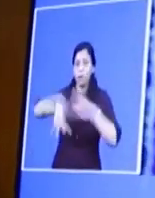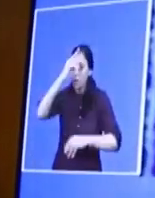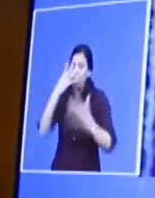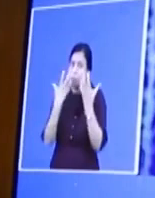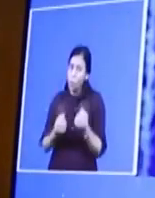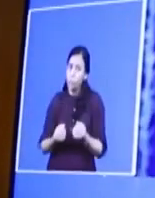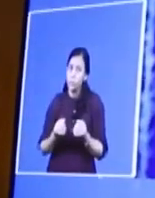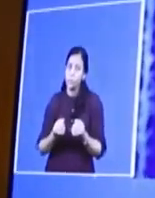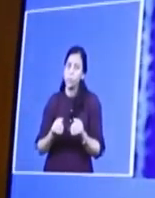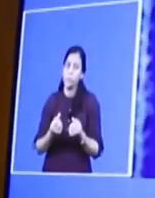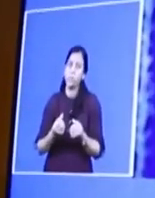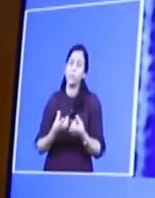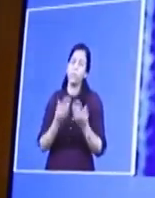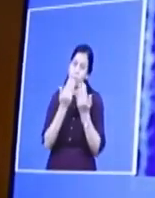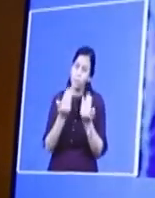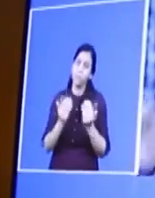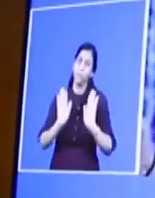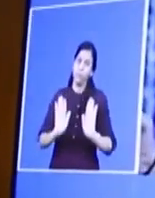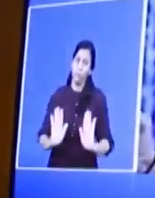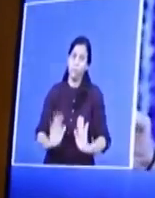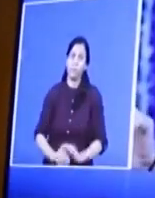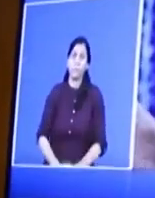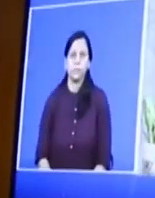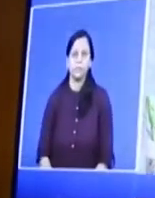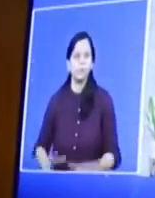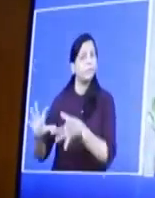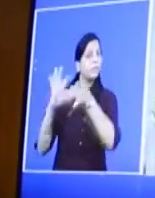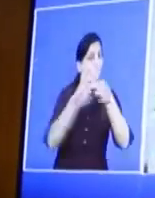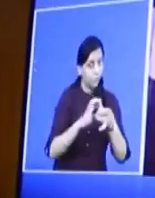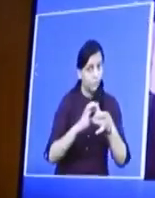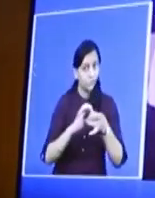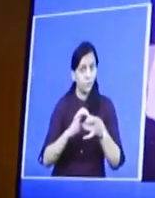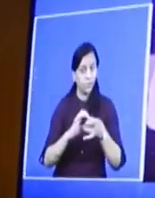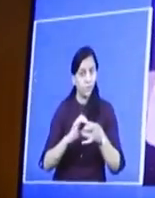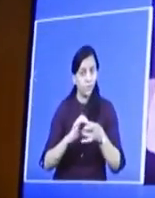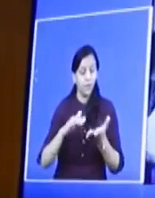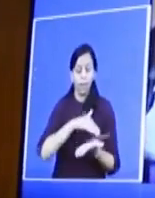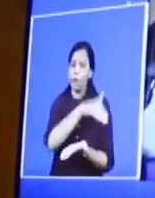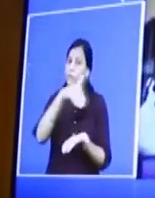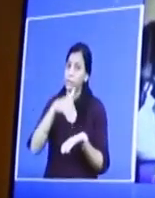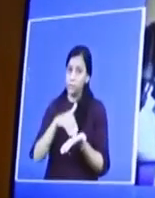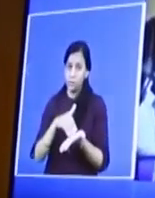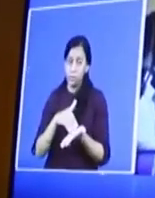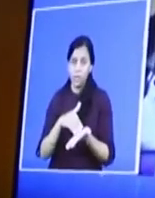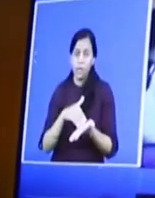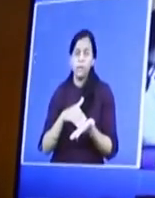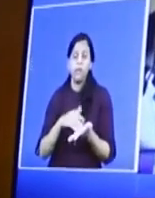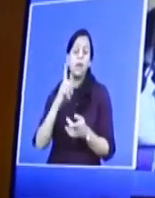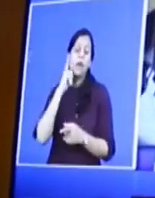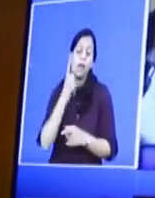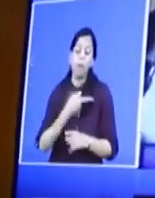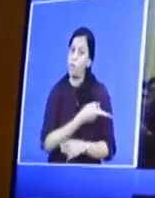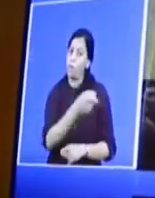सीखना है तो वो लैंग्वेज उसको अवेलेबल हो गई है। इसी क्रम में भारतीय सांकेतिक भाषा